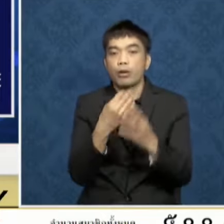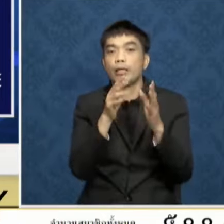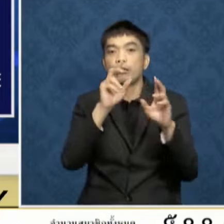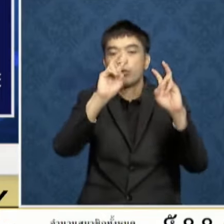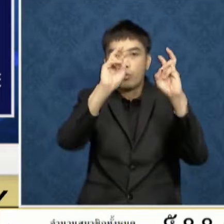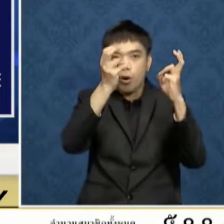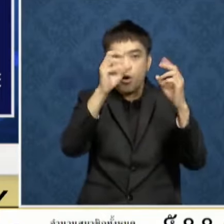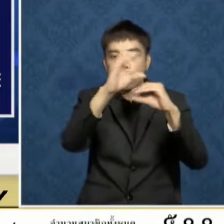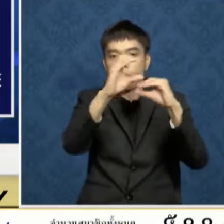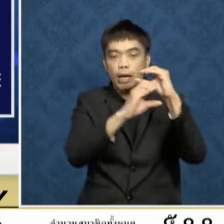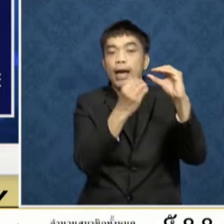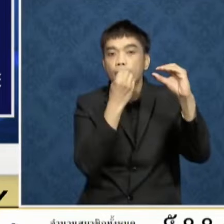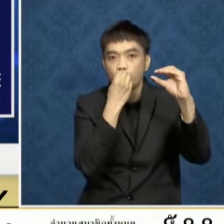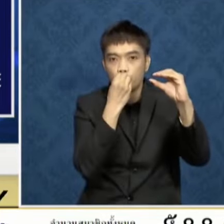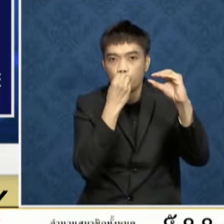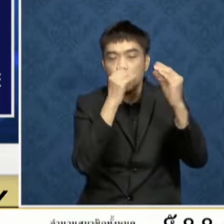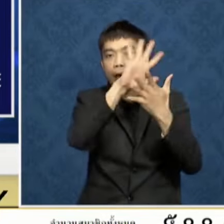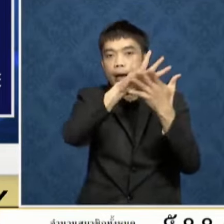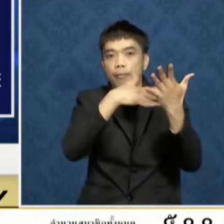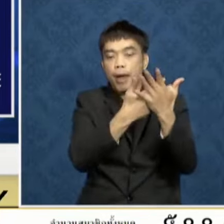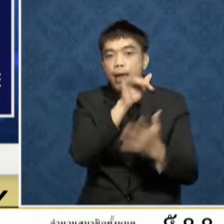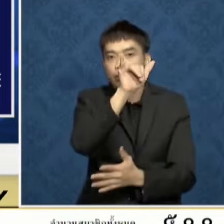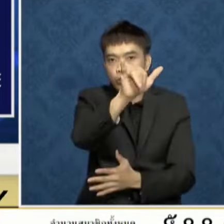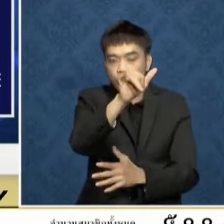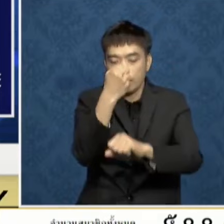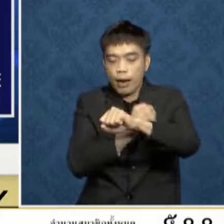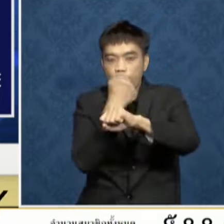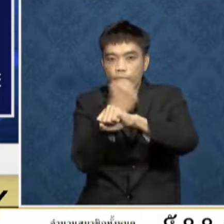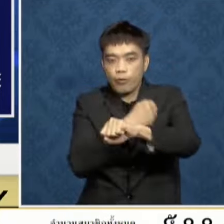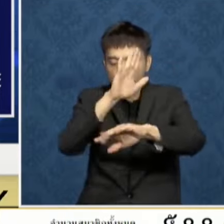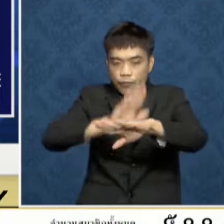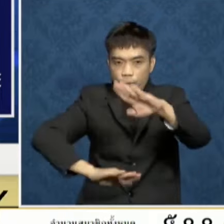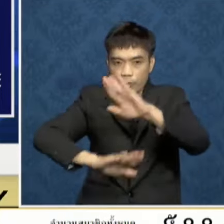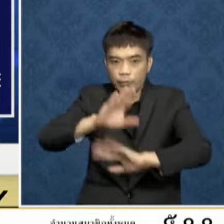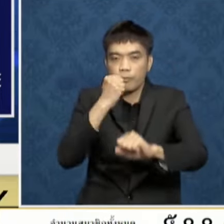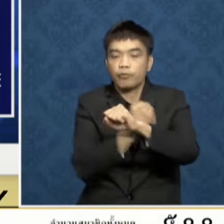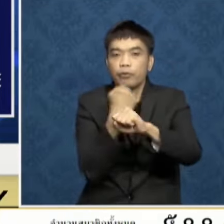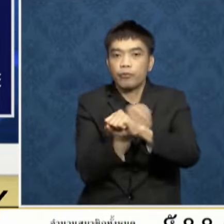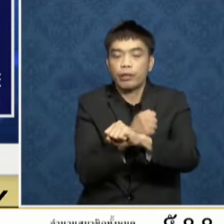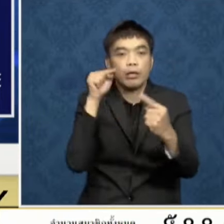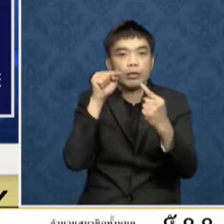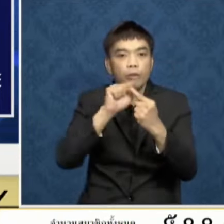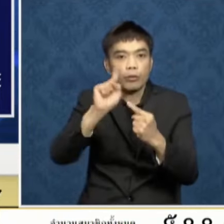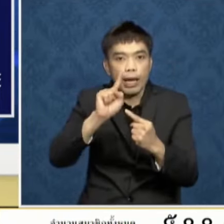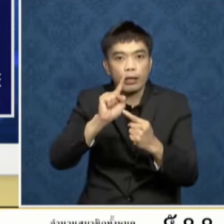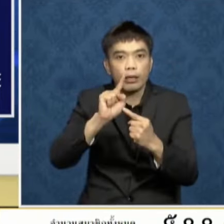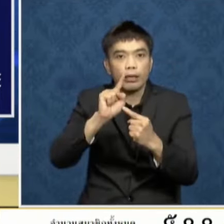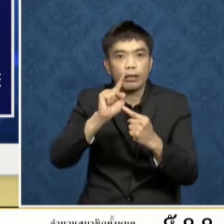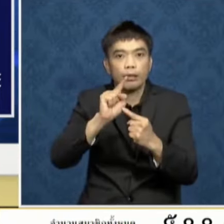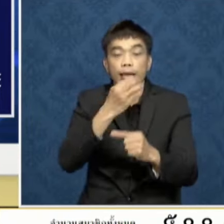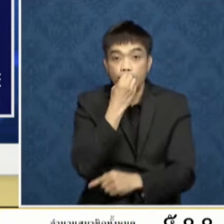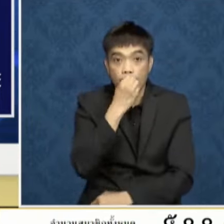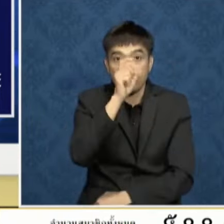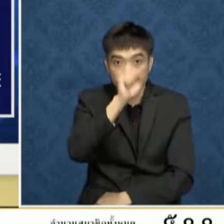เนี่ยอยากจะถามว่ายุทธศาสตร์ในการพัฒนาทักษะของท่านจริงๆแล้วคือด้านอาหารถูกต้องมยคะ